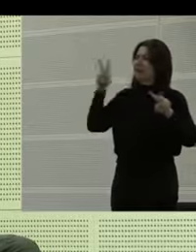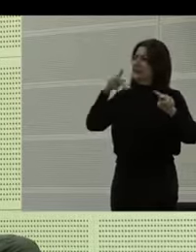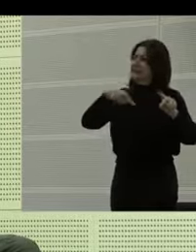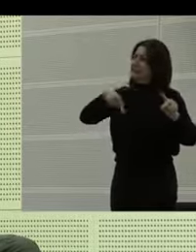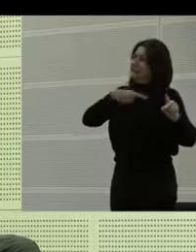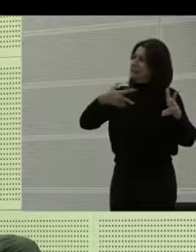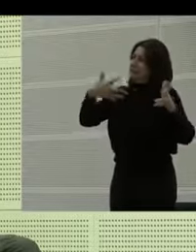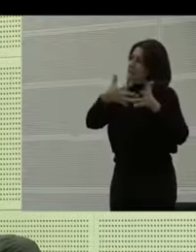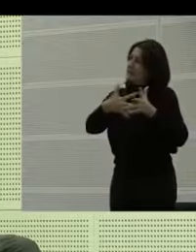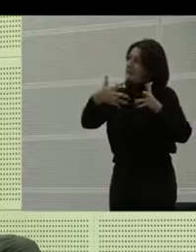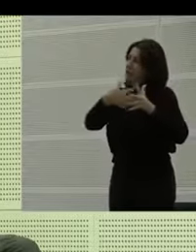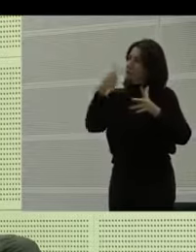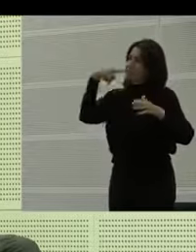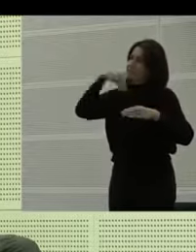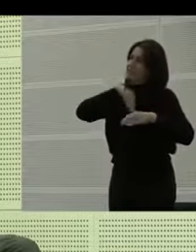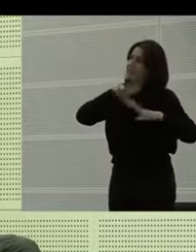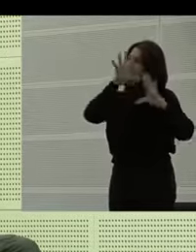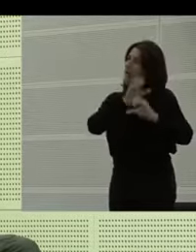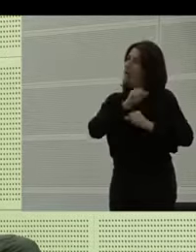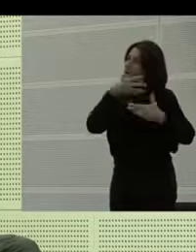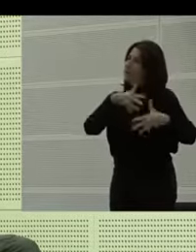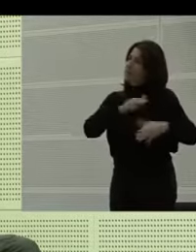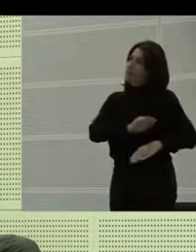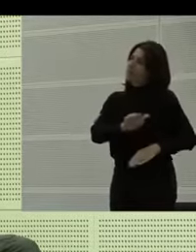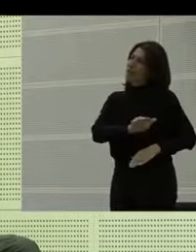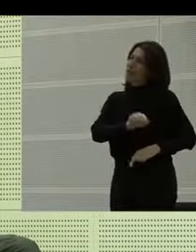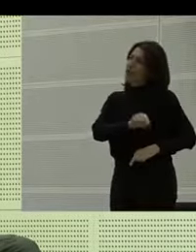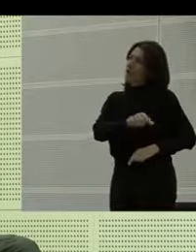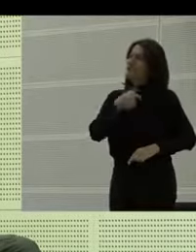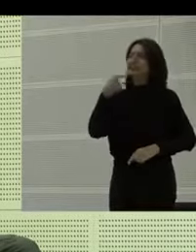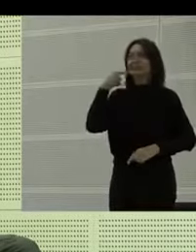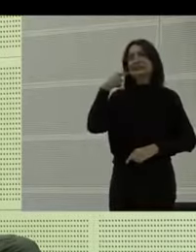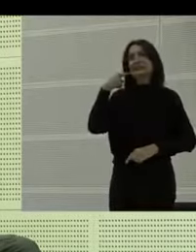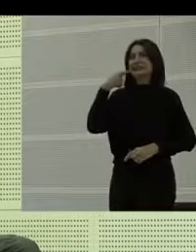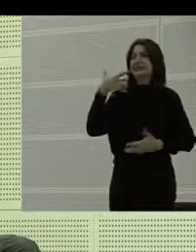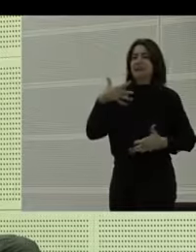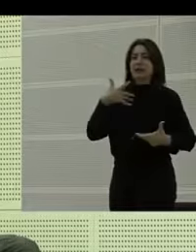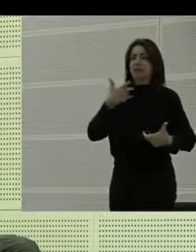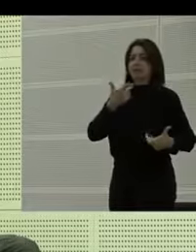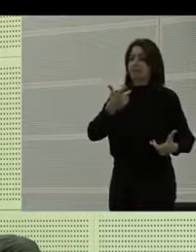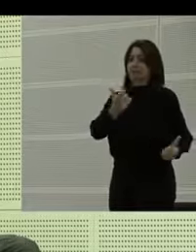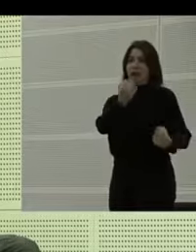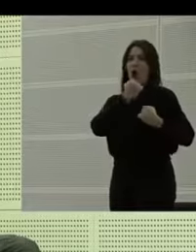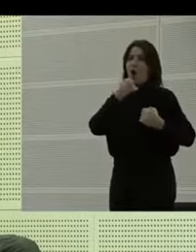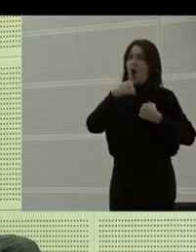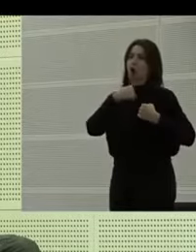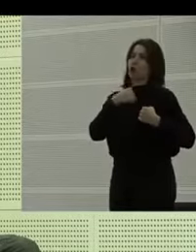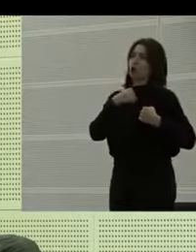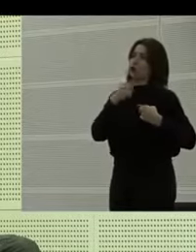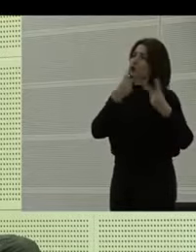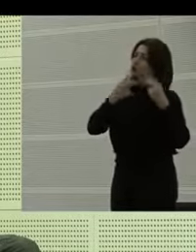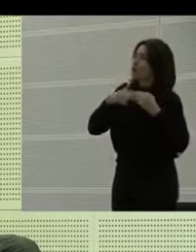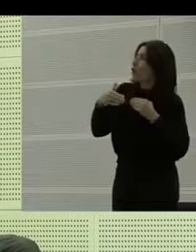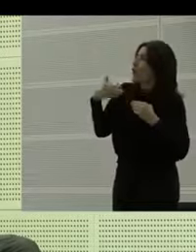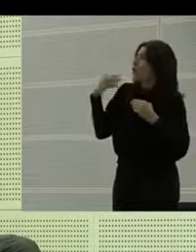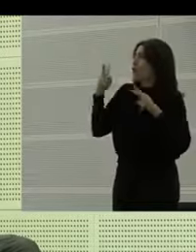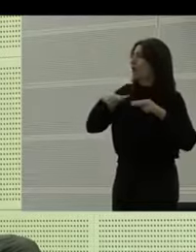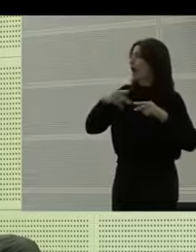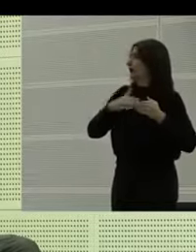avevo cominciato a capire sin da piccola, che sarebbe stata ostile nei miei confronti, e quindi cercavo